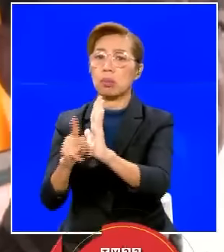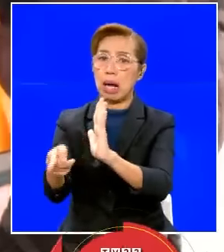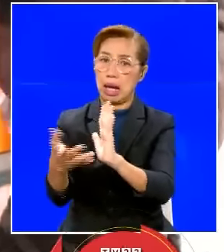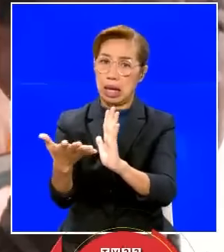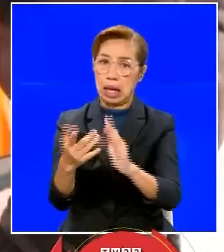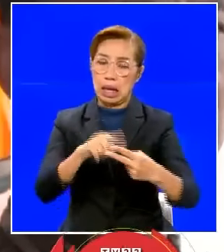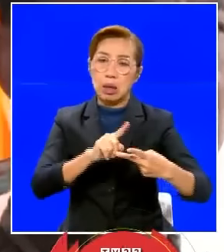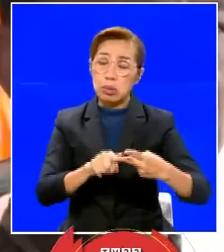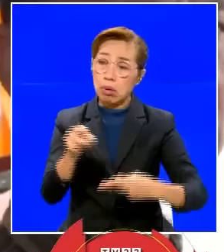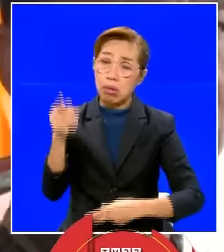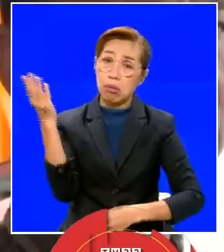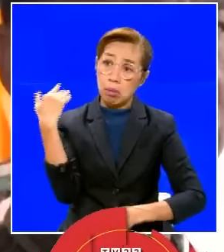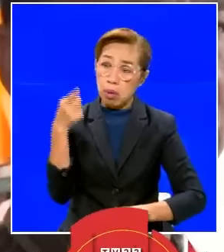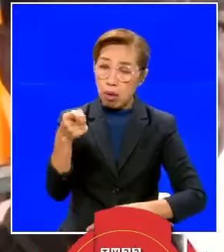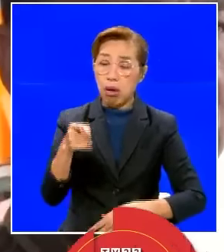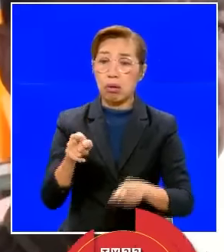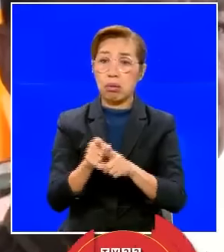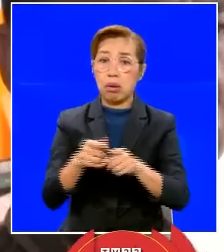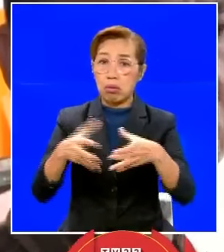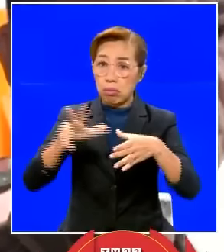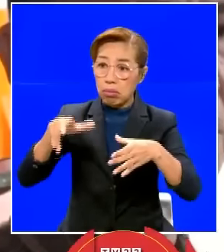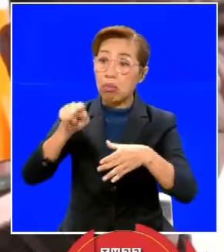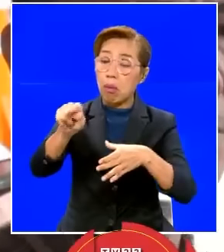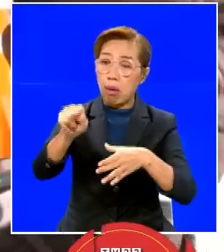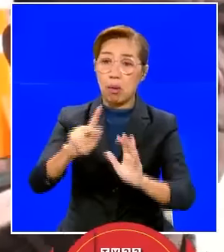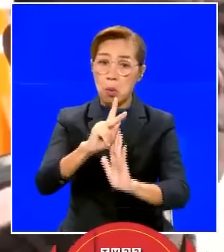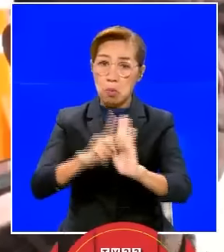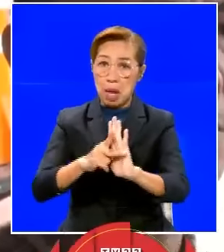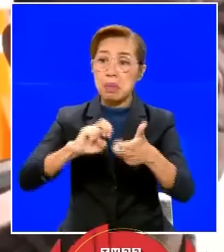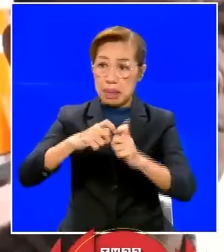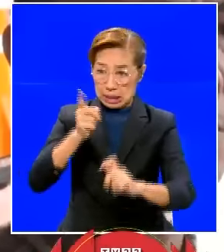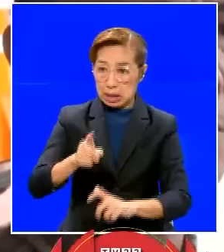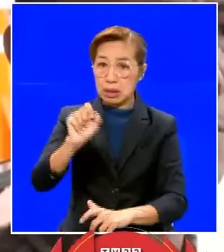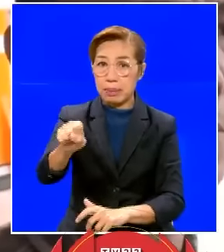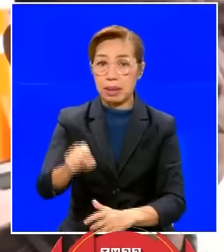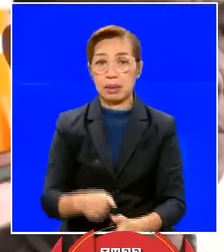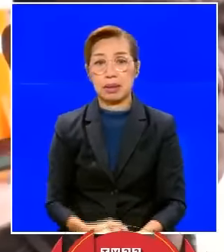คือที่ผ่านมามีปัญหาเรื่องข้อกฎหมายจริงใช่ไหม ค่ะ